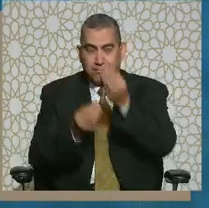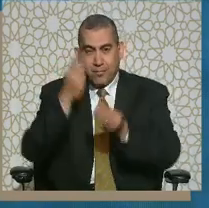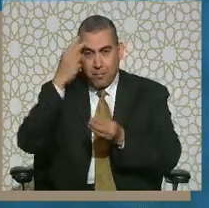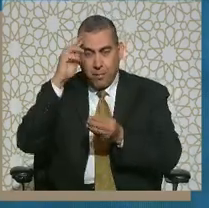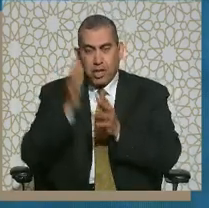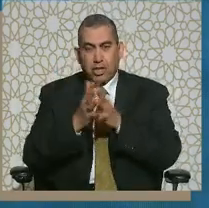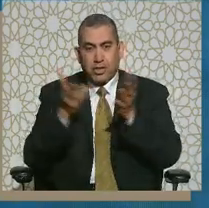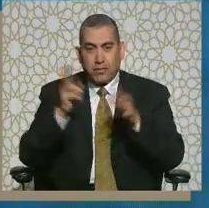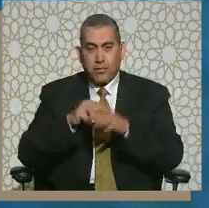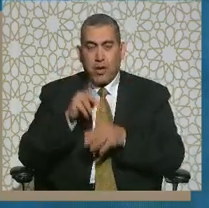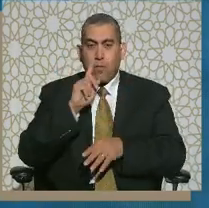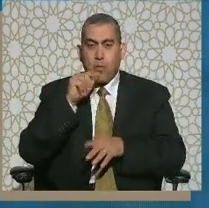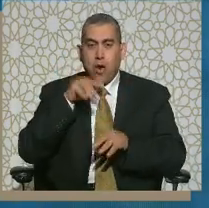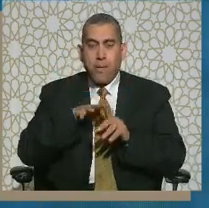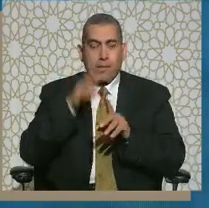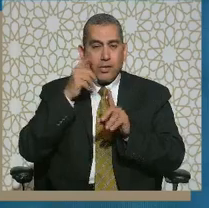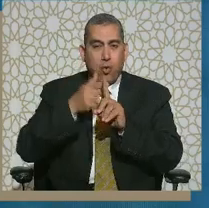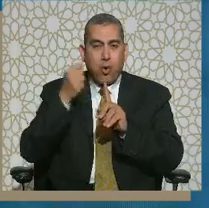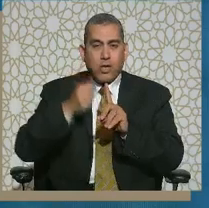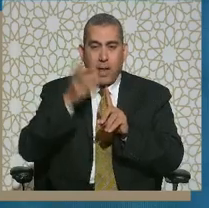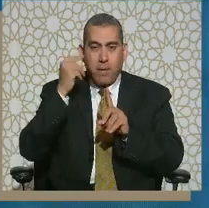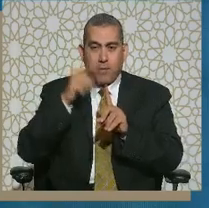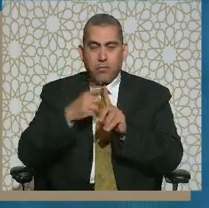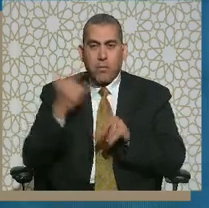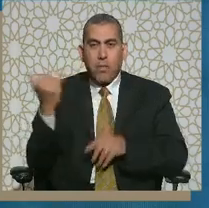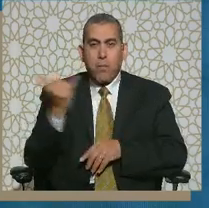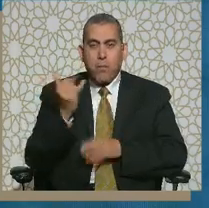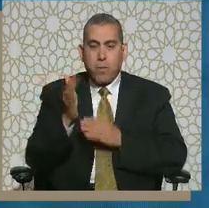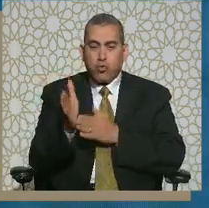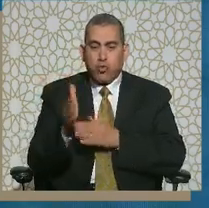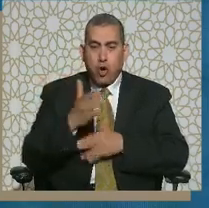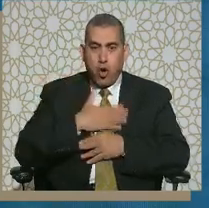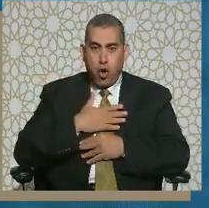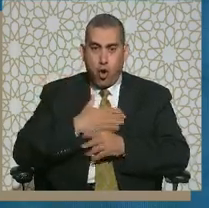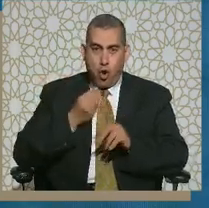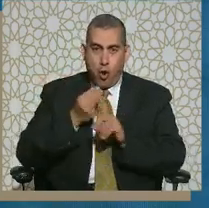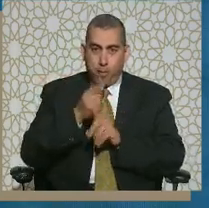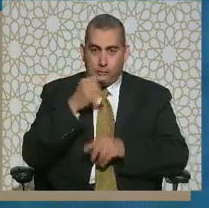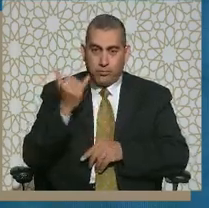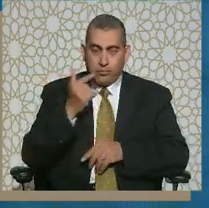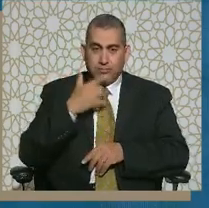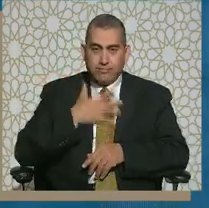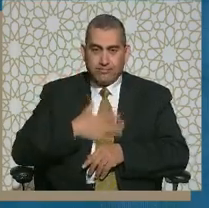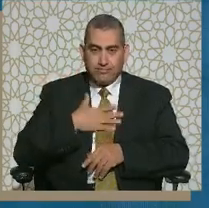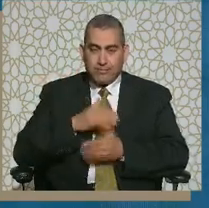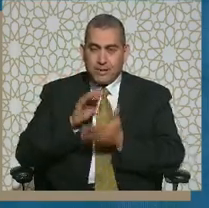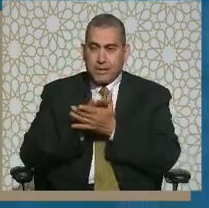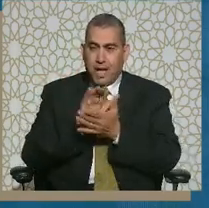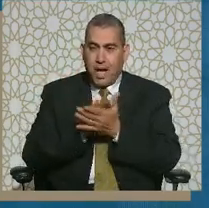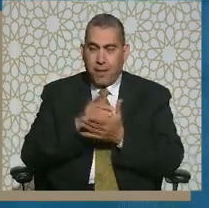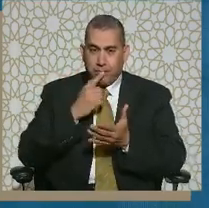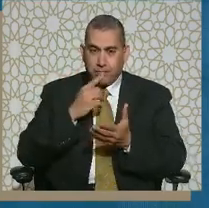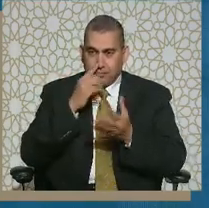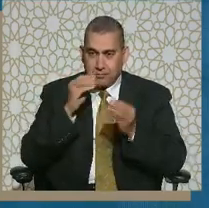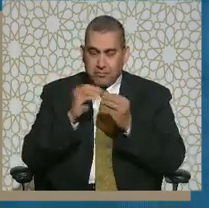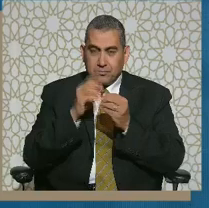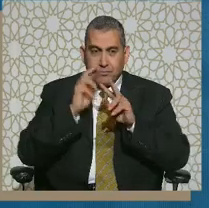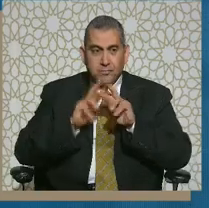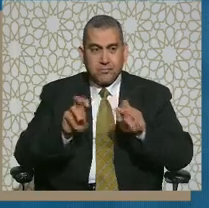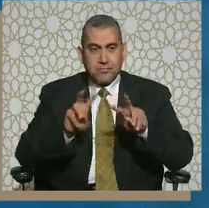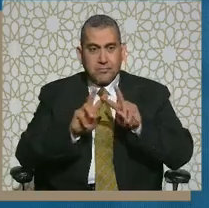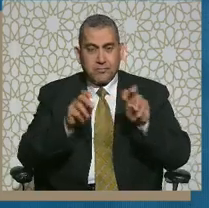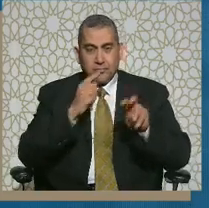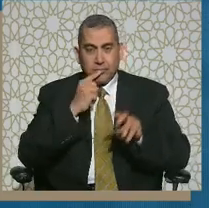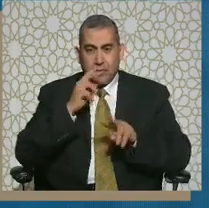كان حضره النبي صلى الله عليه وسلم كان من اهم السنن اللي بيحس بيها بيحس بيه اصحابه بالانس هو التفقد